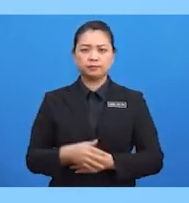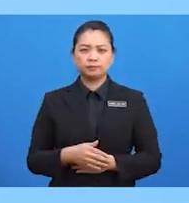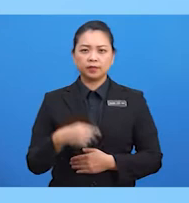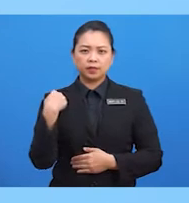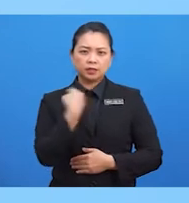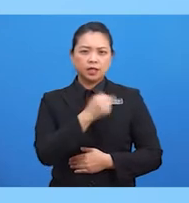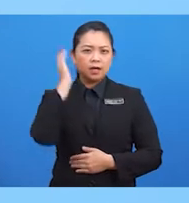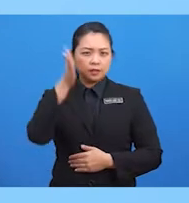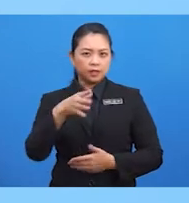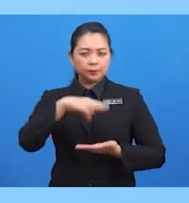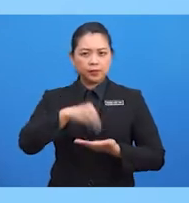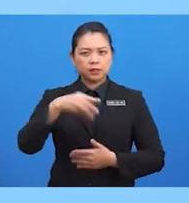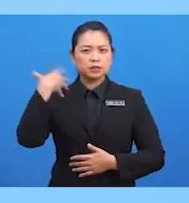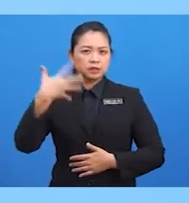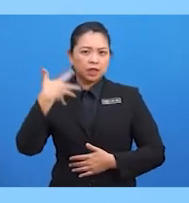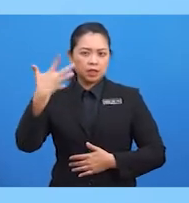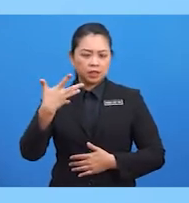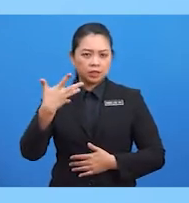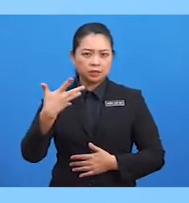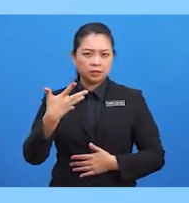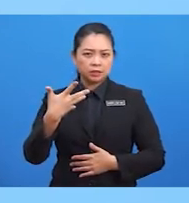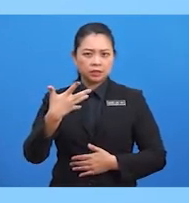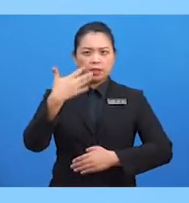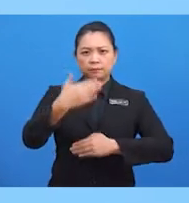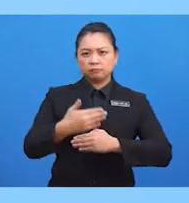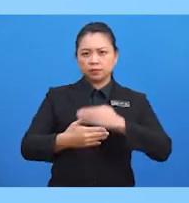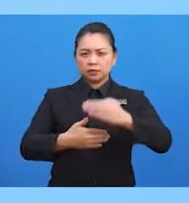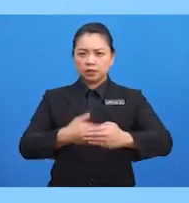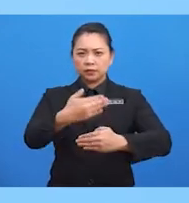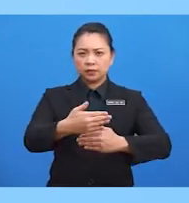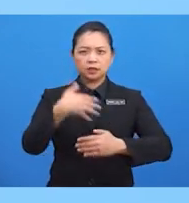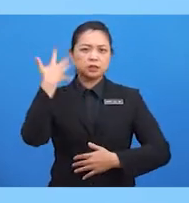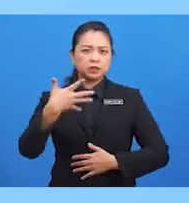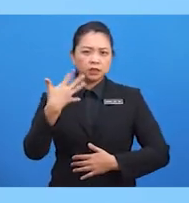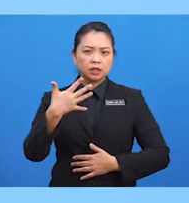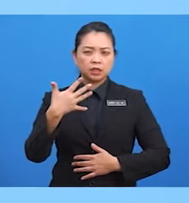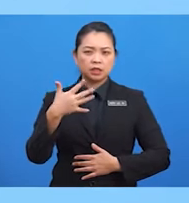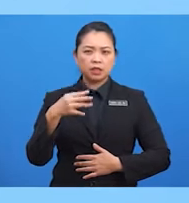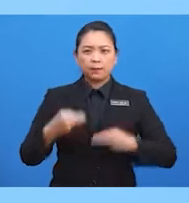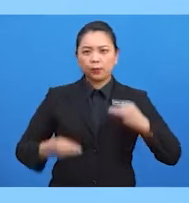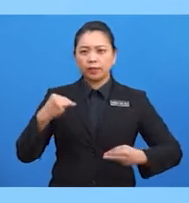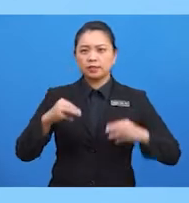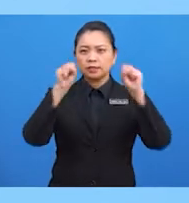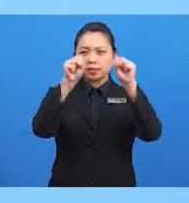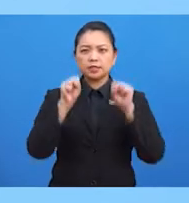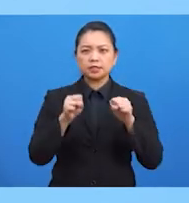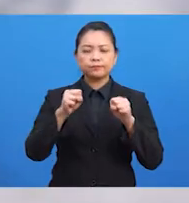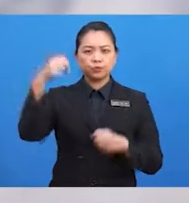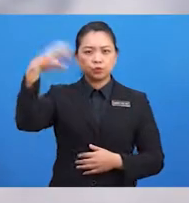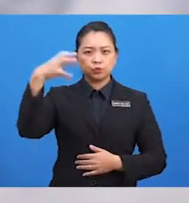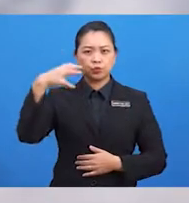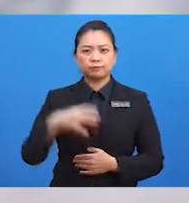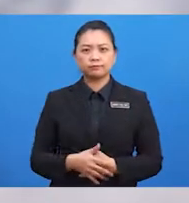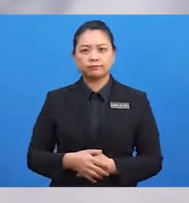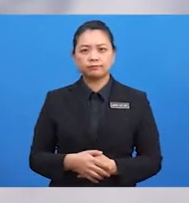belajar sejarah iaitu perkembangan sejarah model sistem suria. Para